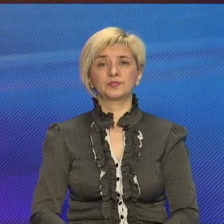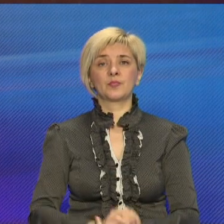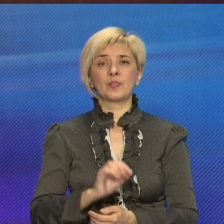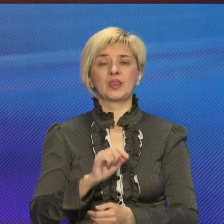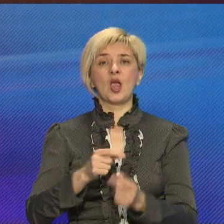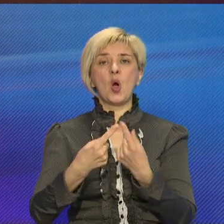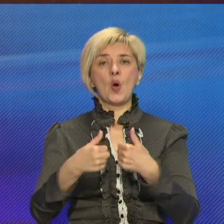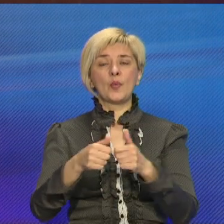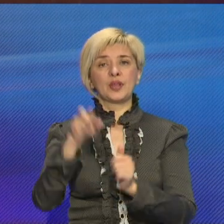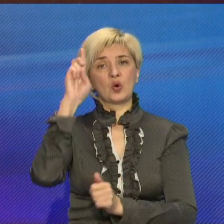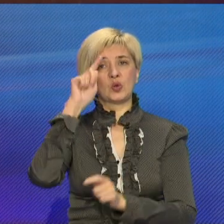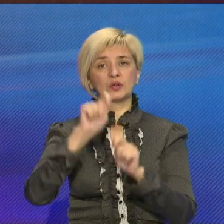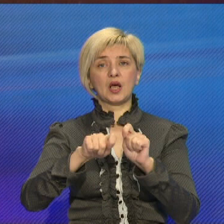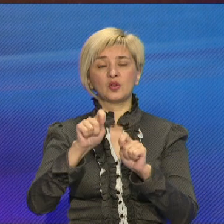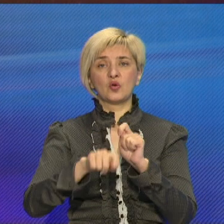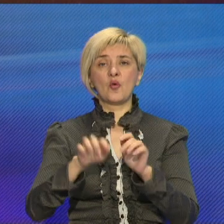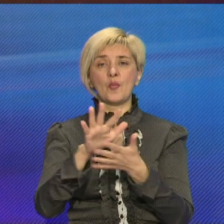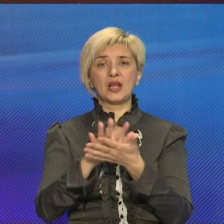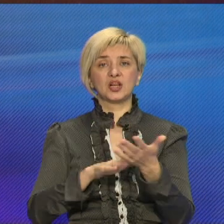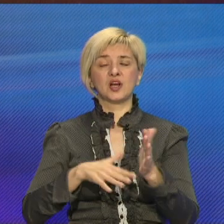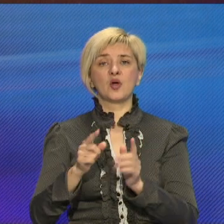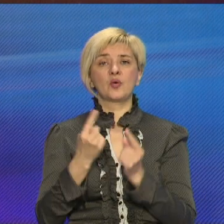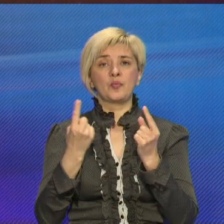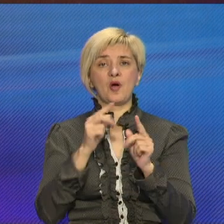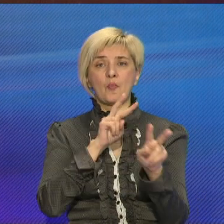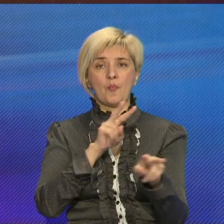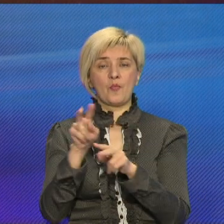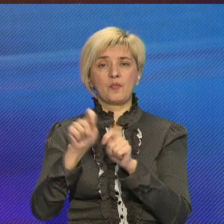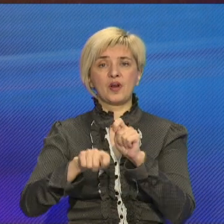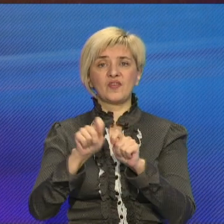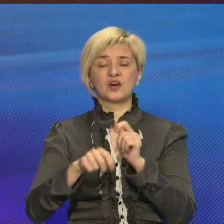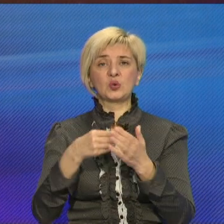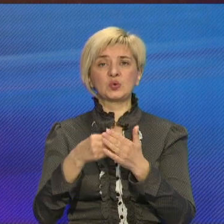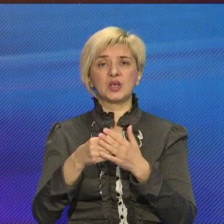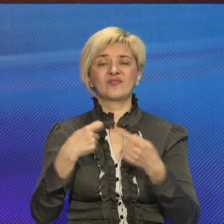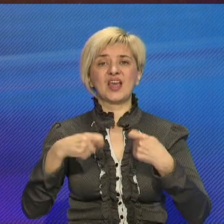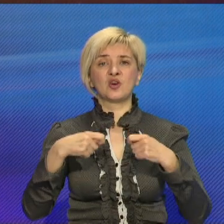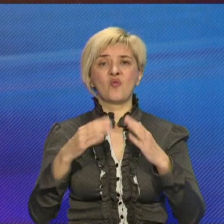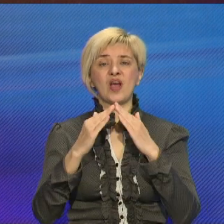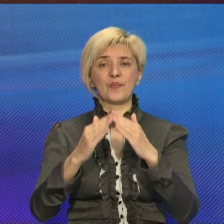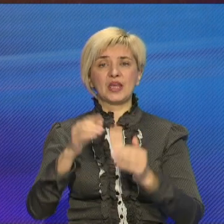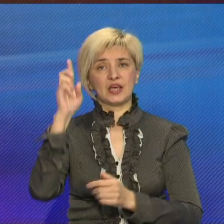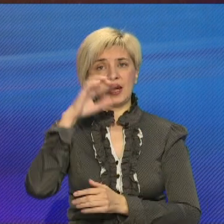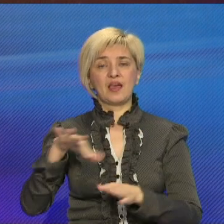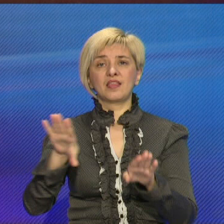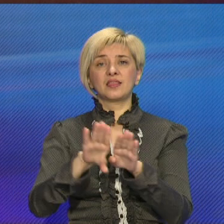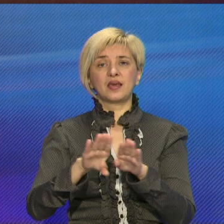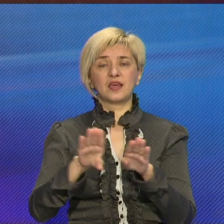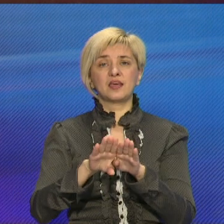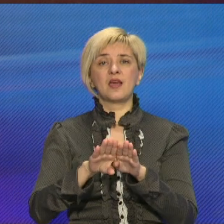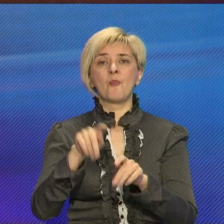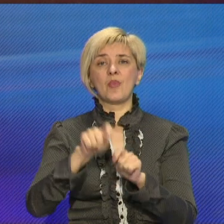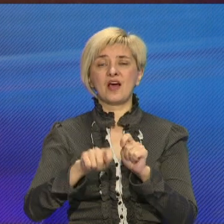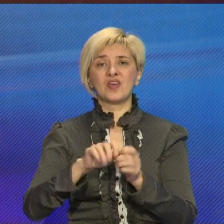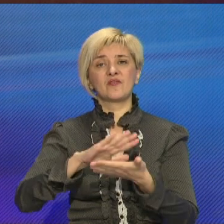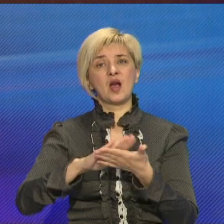Комітет державного контролю працягвае масштабны моніторынг цэнтру ў гандлёвых аб'ектах краіны. Нагадаем, такія праверкі абумоўлены